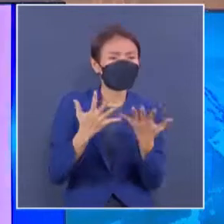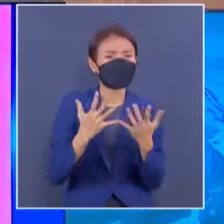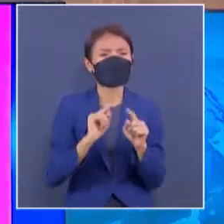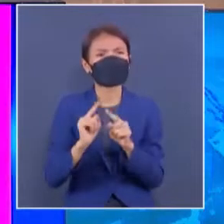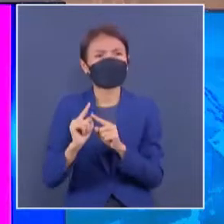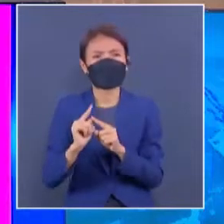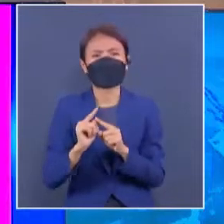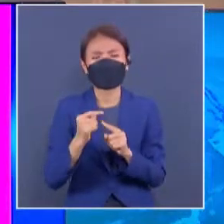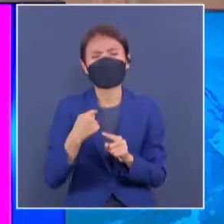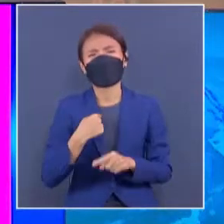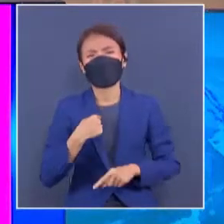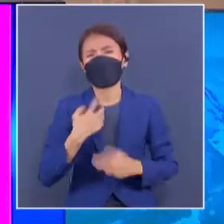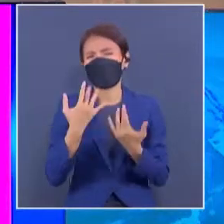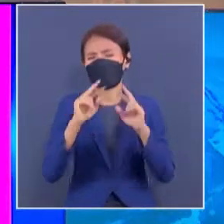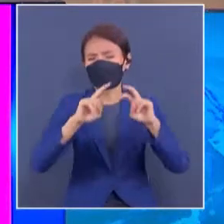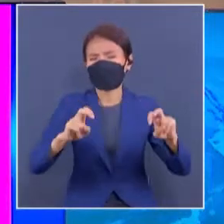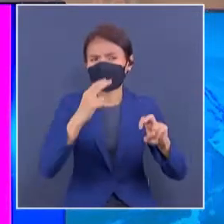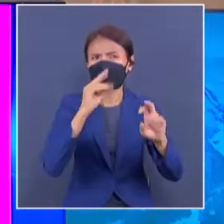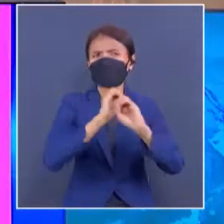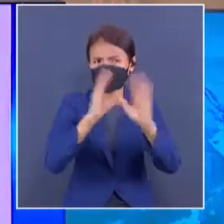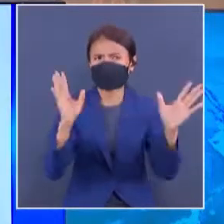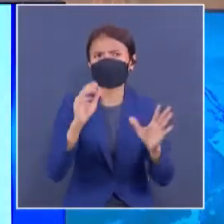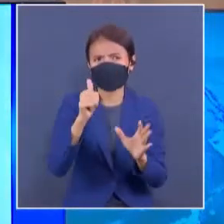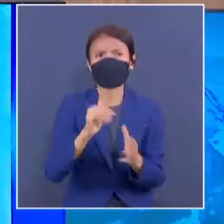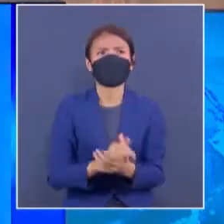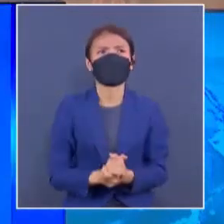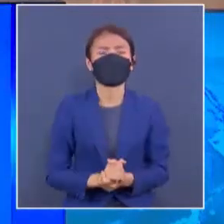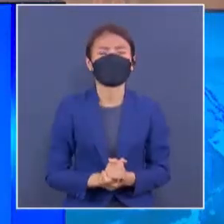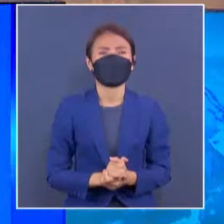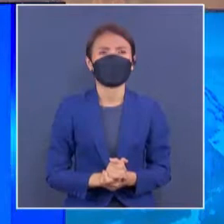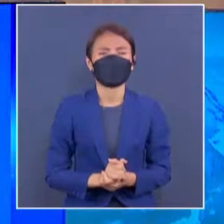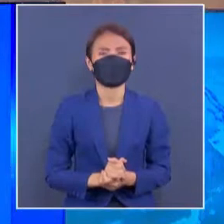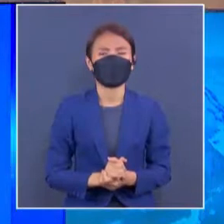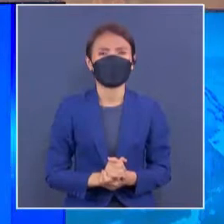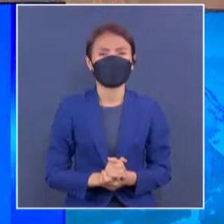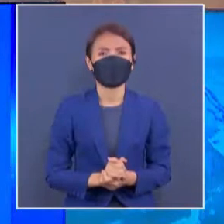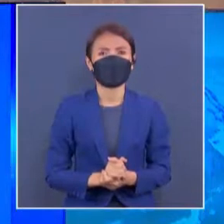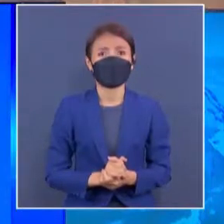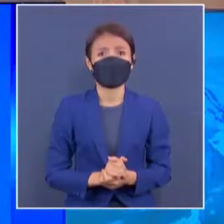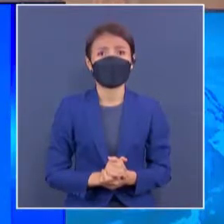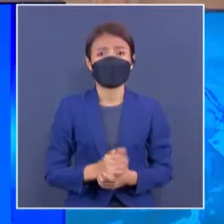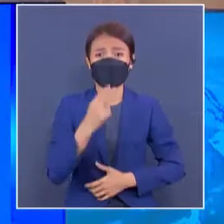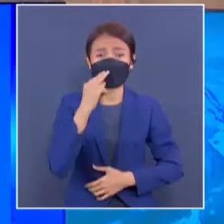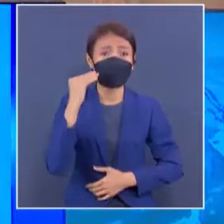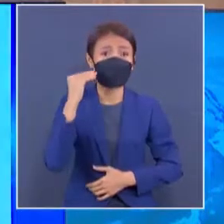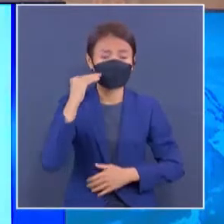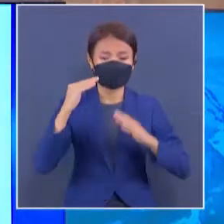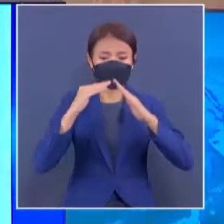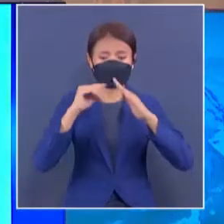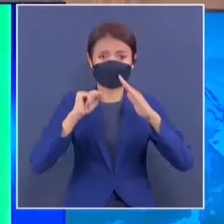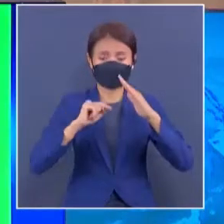ไปดูกันต่อครับอีกหนึ่งเรื่องครับเจ้าของบ้านที่นั่งนอนอยู่ในบ้านเนี่ยครับผวาเลยนะครับเพราะว่ามีชายคนหนึ่งที่เกิดอา